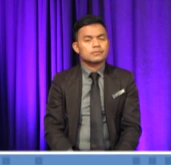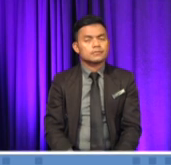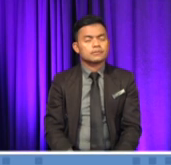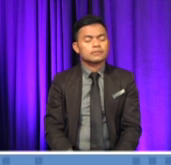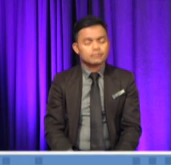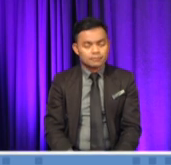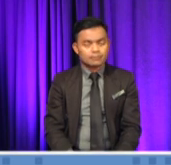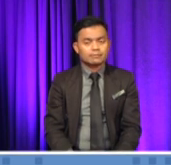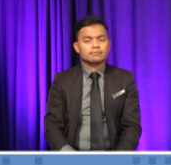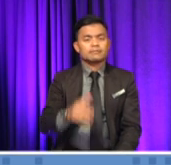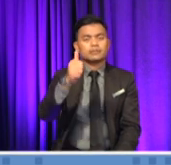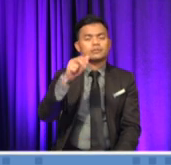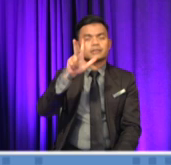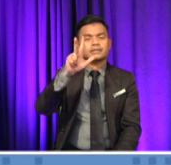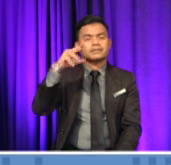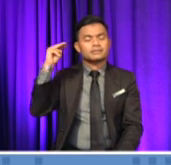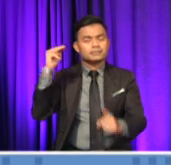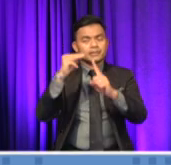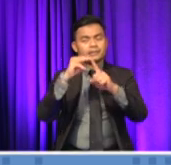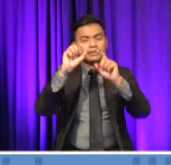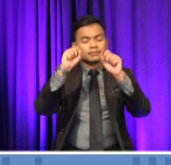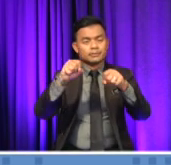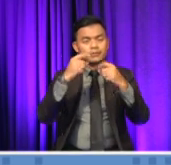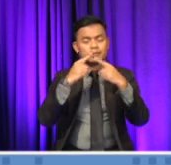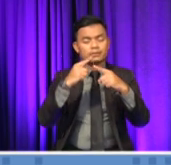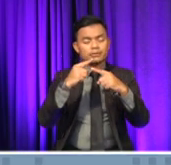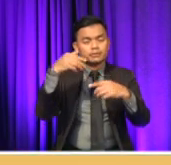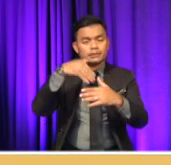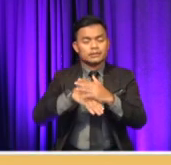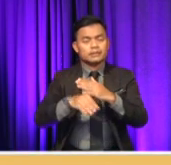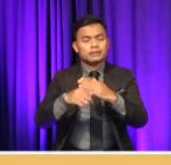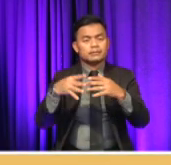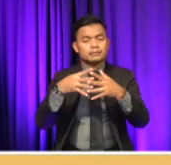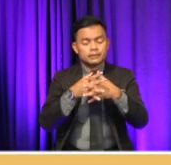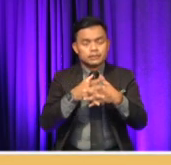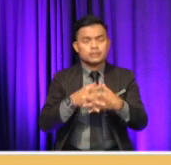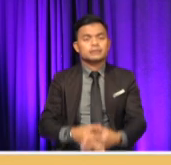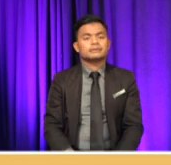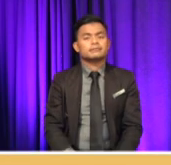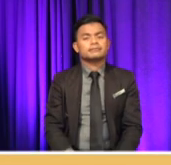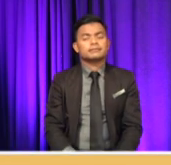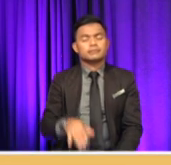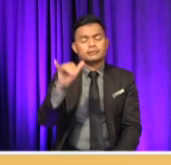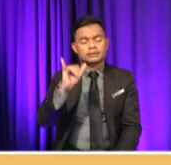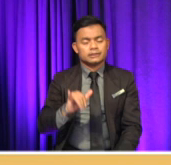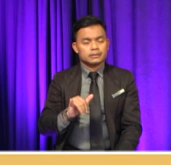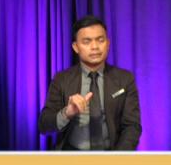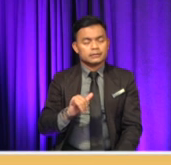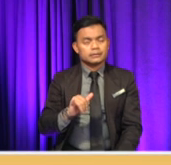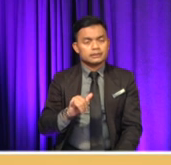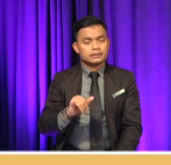bagus tiga warna boleh juga coba dalam bahasa Inggris bagi saya janji Betul tidak hadir Oke